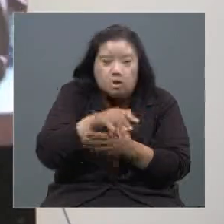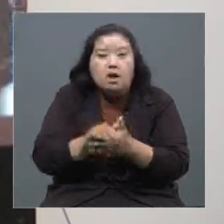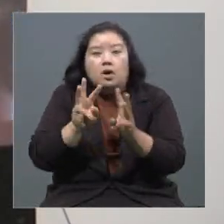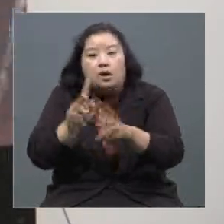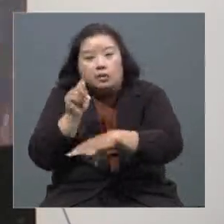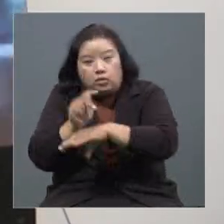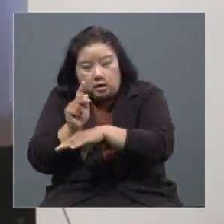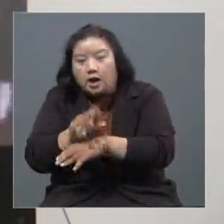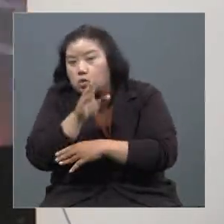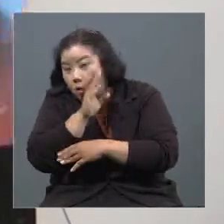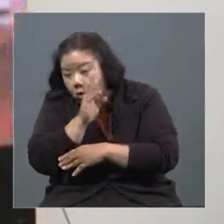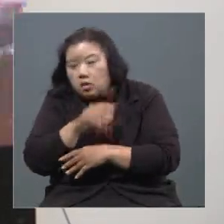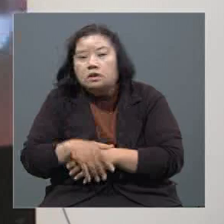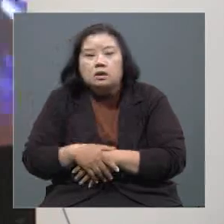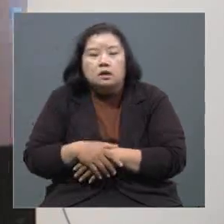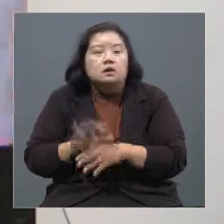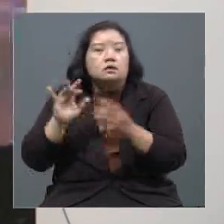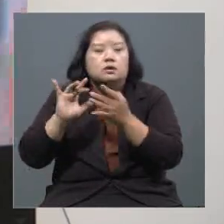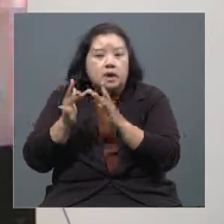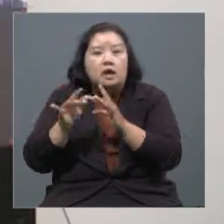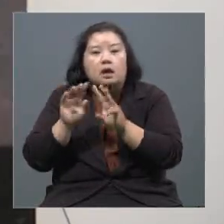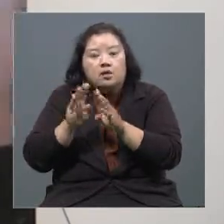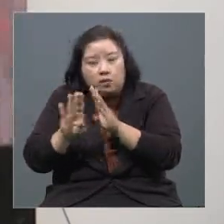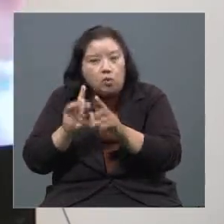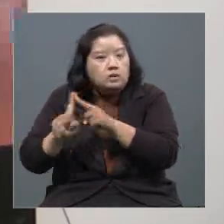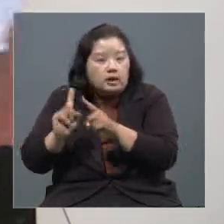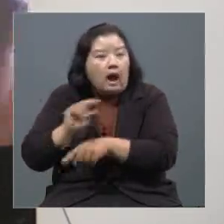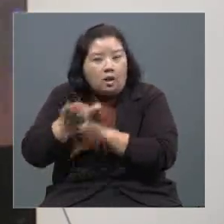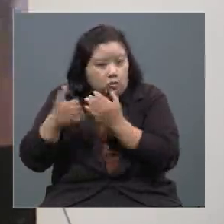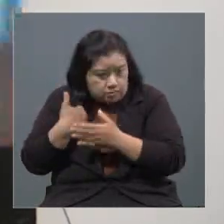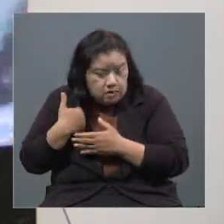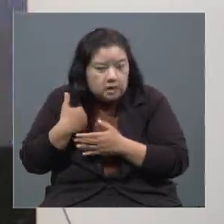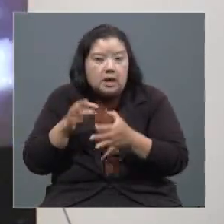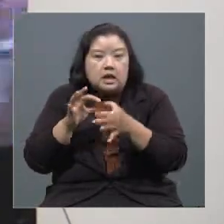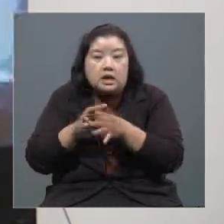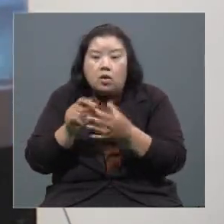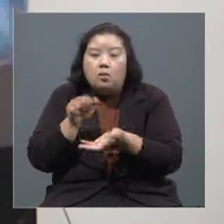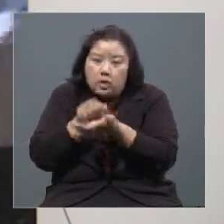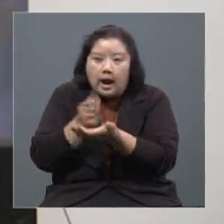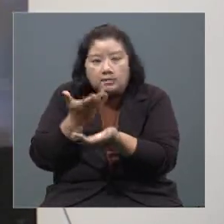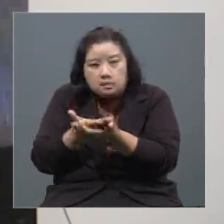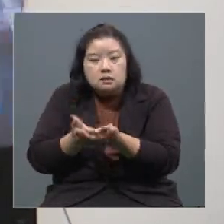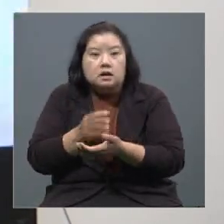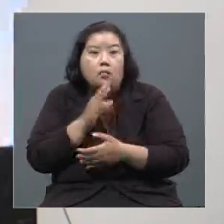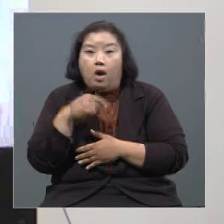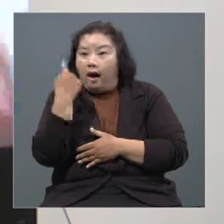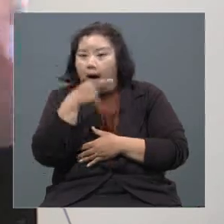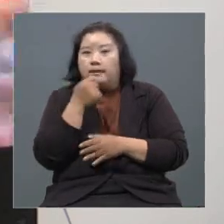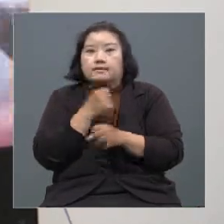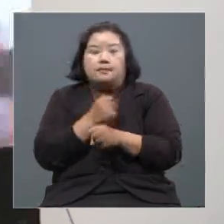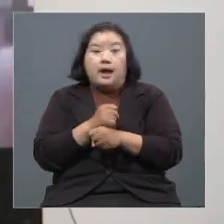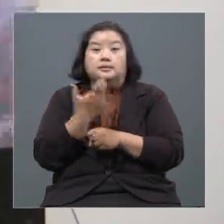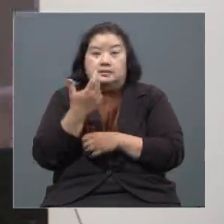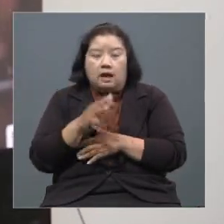อื่นๆรวมไปถึงสื่อออนไลน์ผู้ให้บริการทางด้านการเงินการบริการพวกนี้เนี่ยซึ่งหากพบว่ามีมาตรการป้องกันไม่เพียง